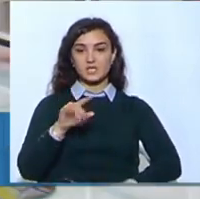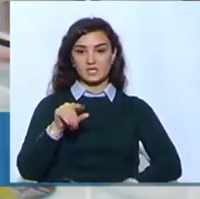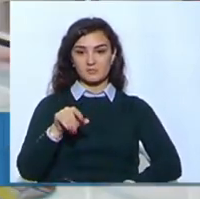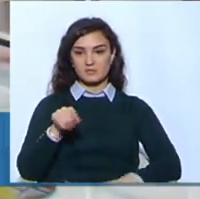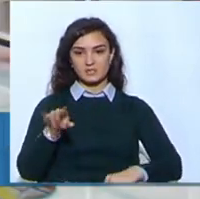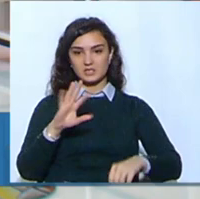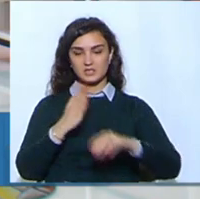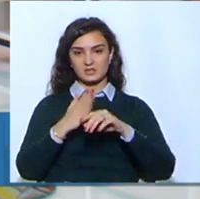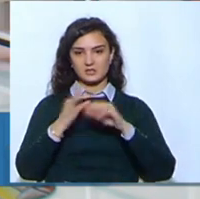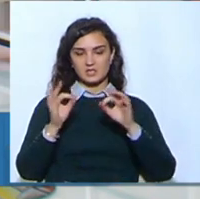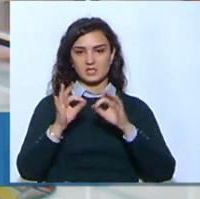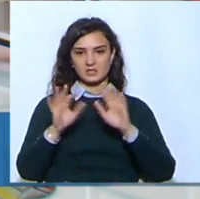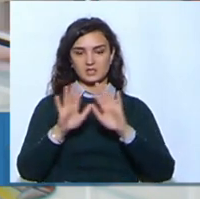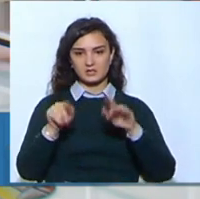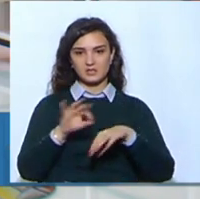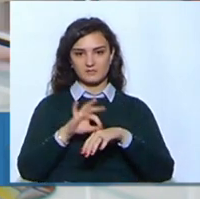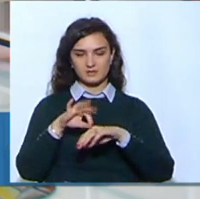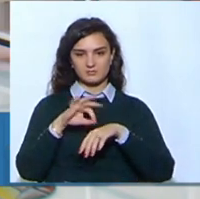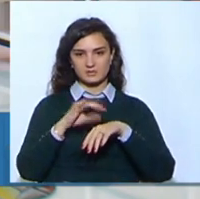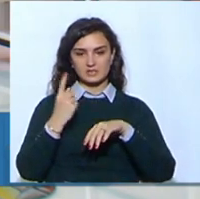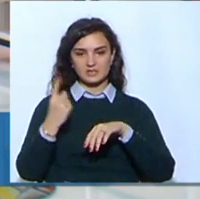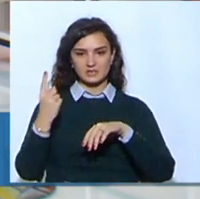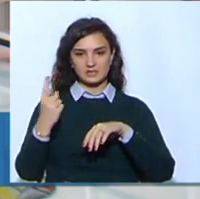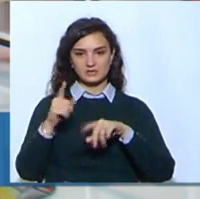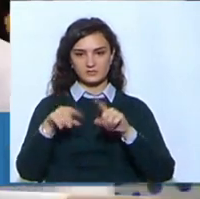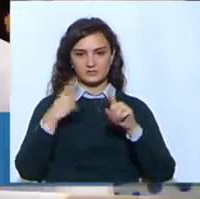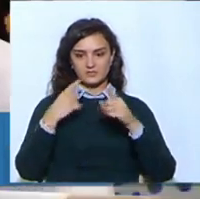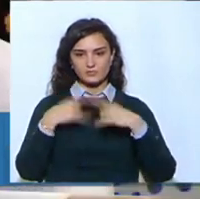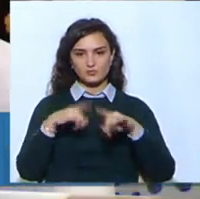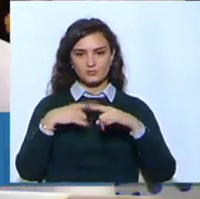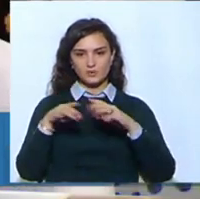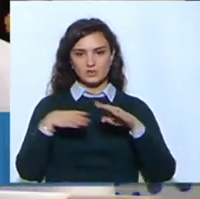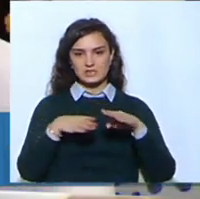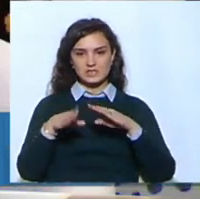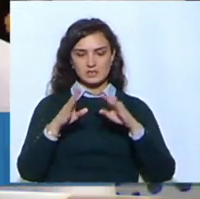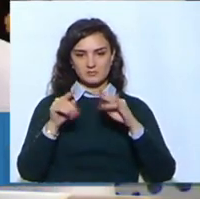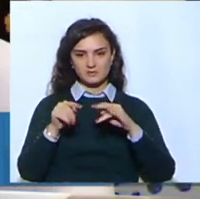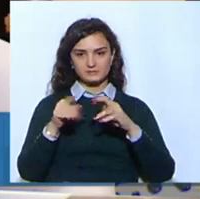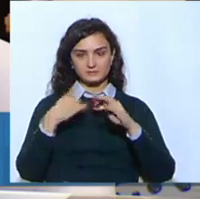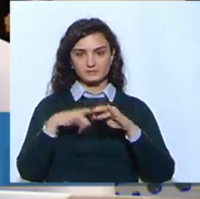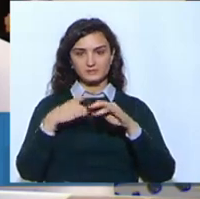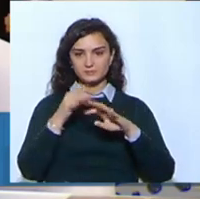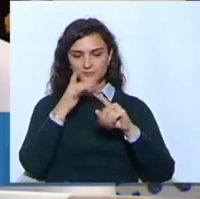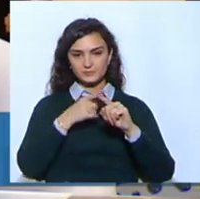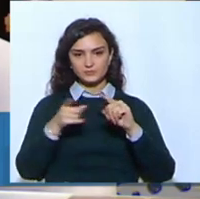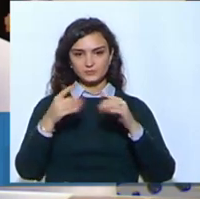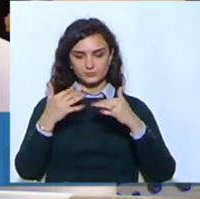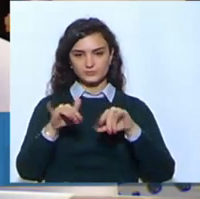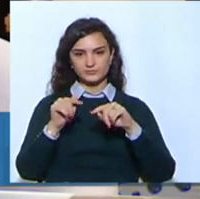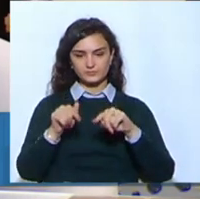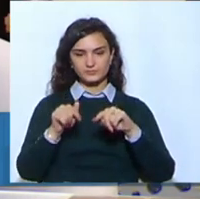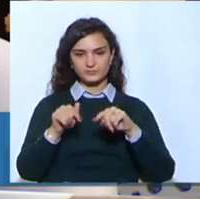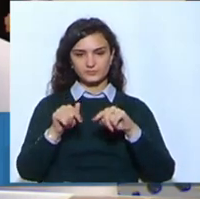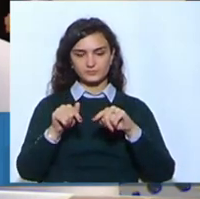ის არ იწვევს ნაყოფში არანაირ ესე თქვა დაავადებას. ერთადერთი არის ახსენეთ თქვენ სამშობიარო გზების გამოვლა, ანუ მშობიარობის პერიოდში შეიძლება,